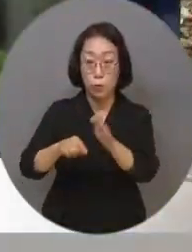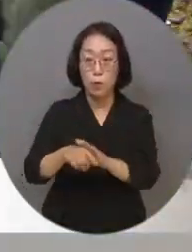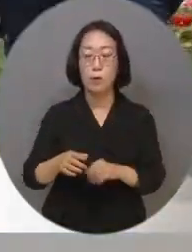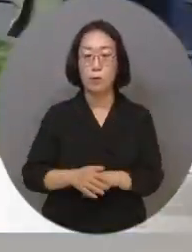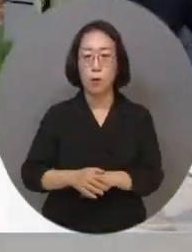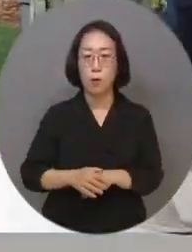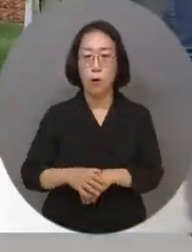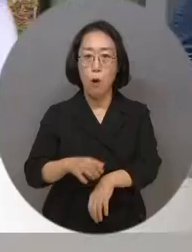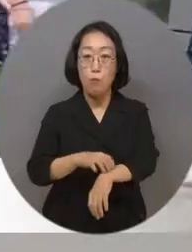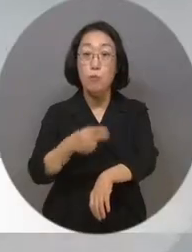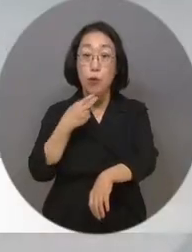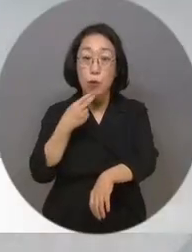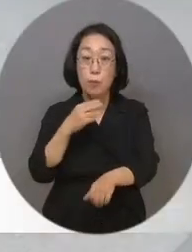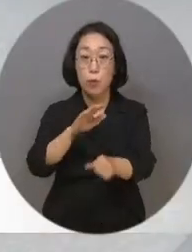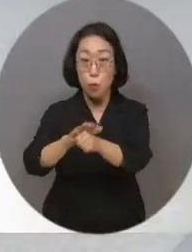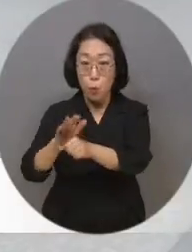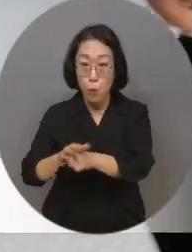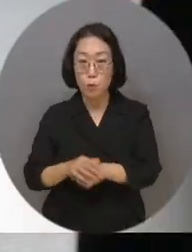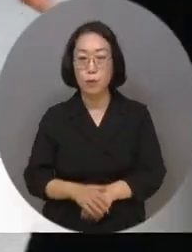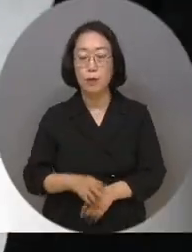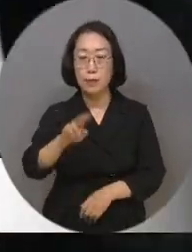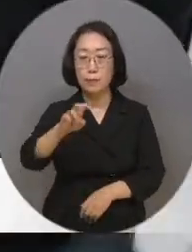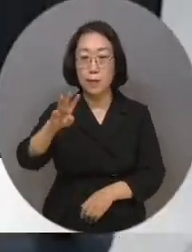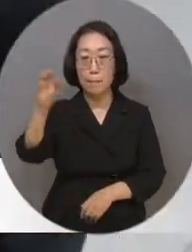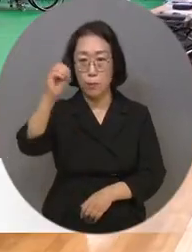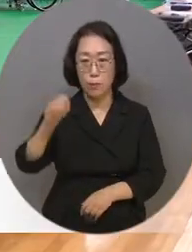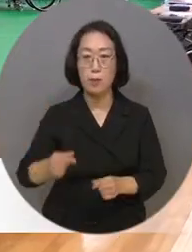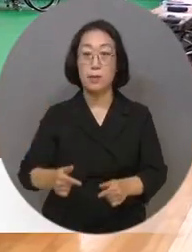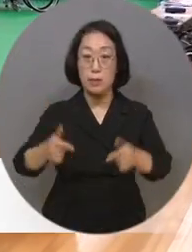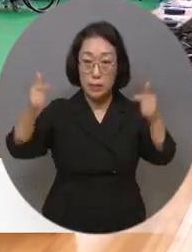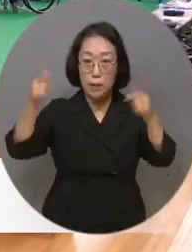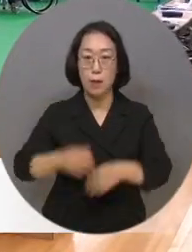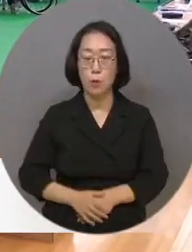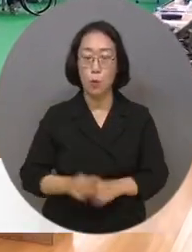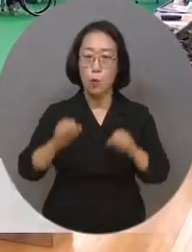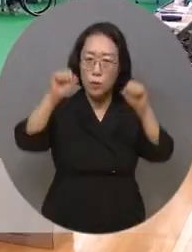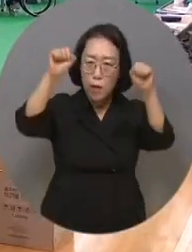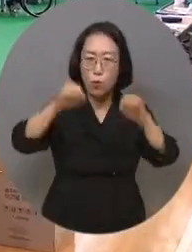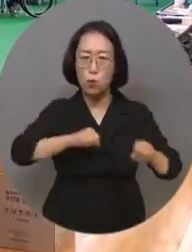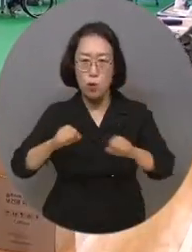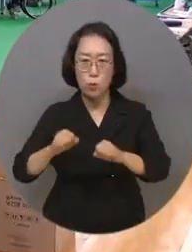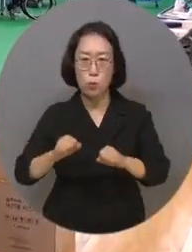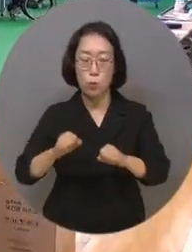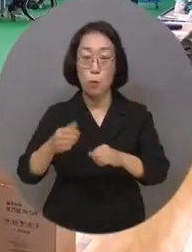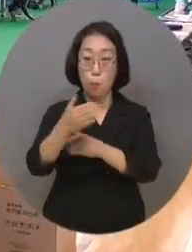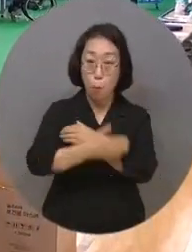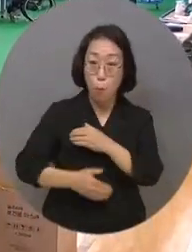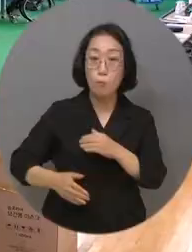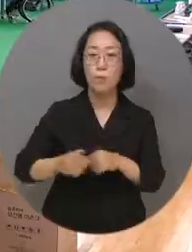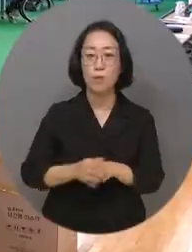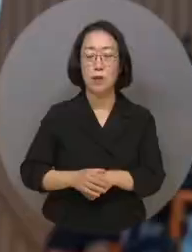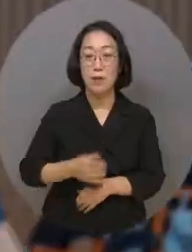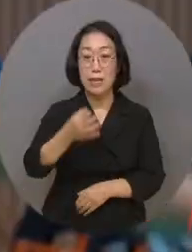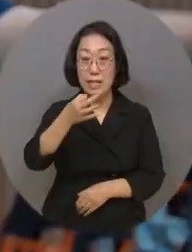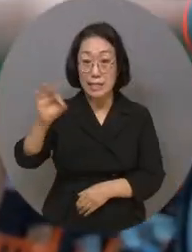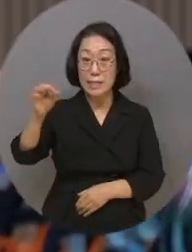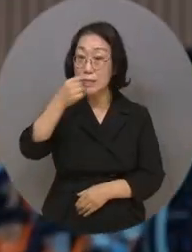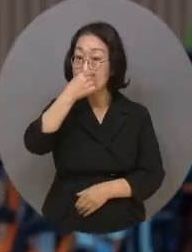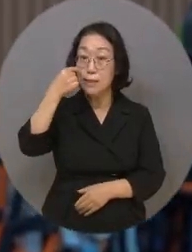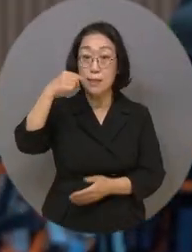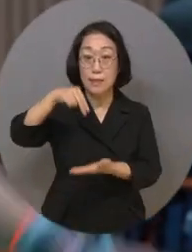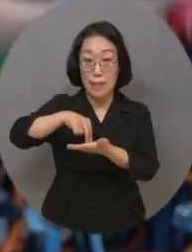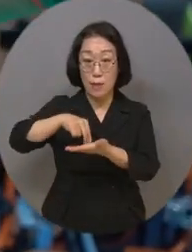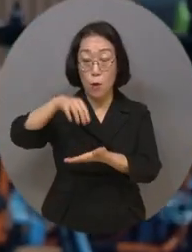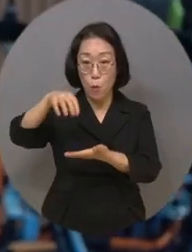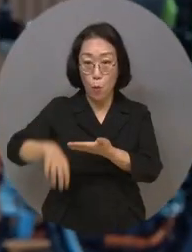조성예산을 올해 대비 23% 가량 증액시켰고 체육활동 증진을 위한 장애인 최적 인증센터 운영예산도